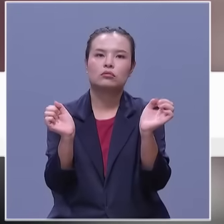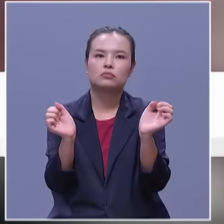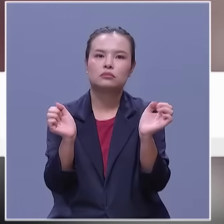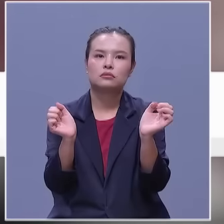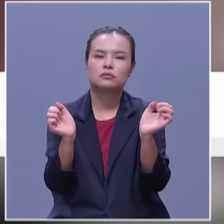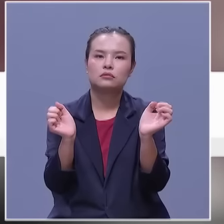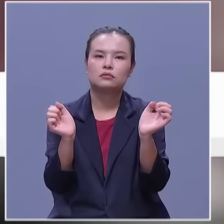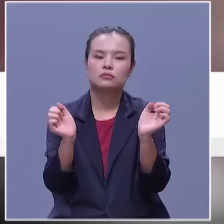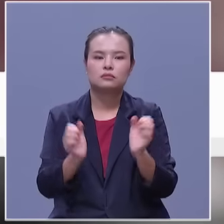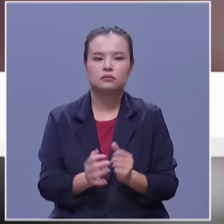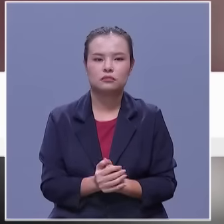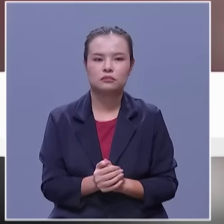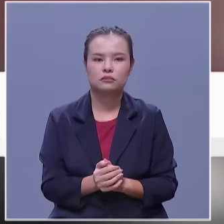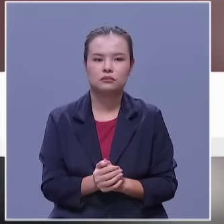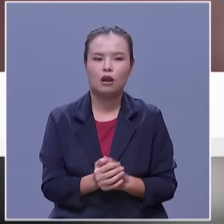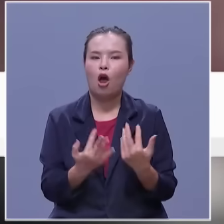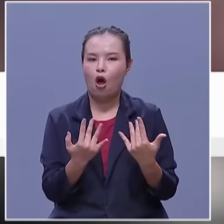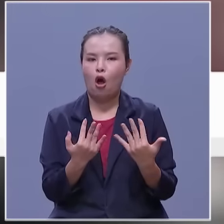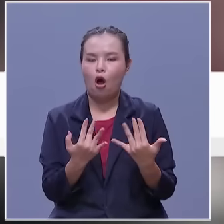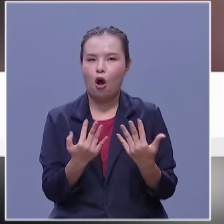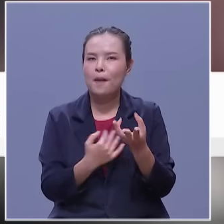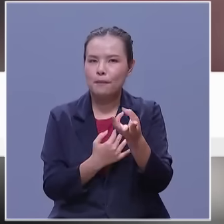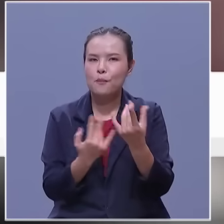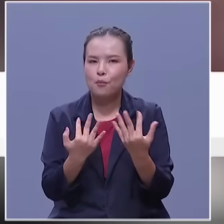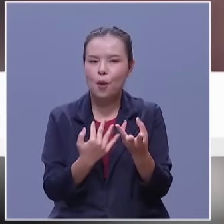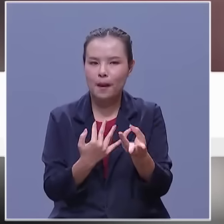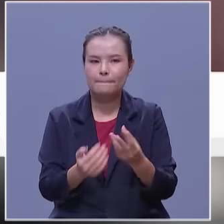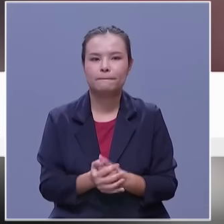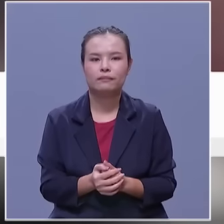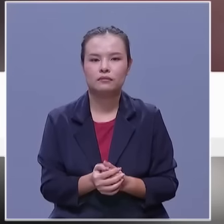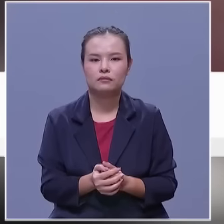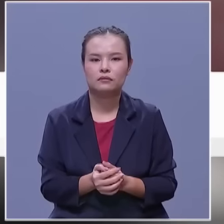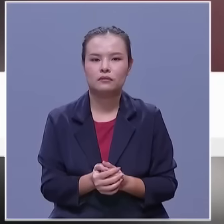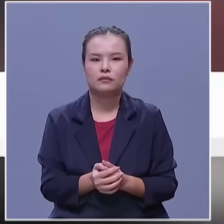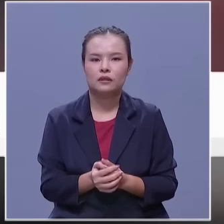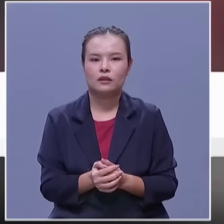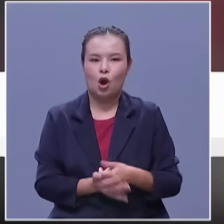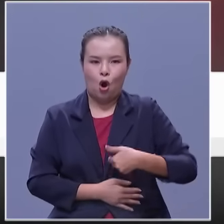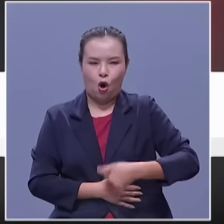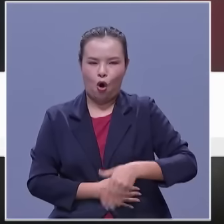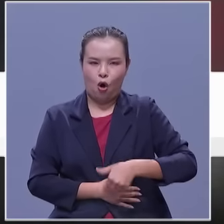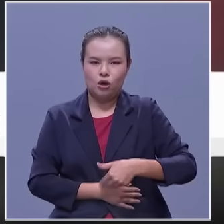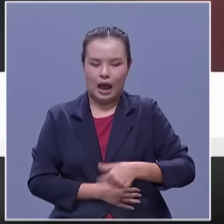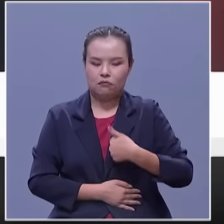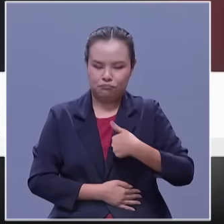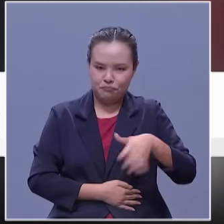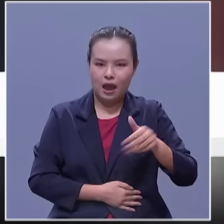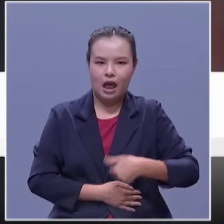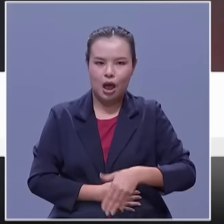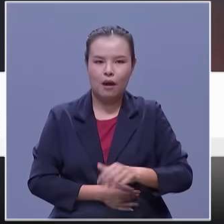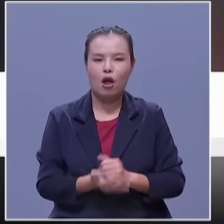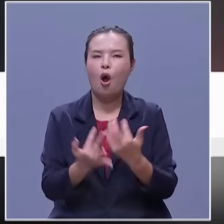หลุดแล้วทำไงเทำไงต่อเบอกว่าให้รอข้างๆแป๊บนึงนะแล้วก็ไปบอกว่าแล้วทำไมอ่ะมันจะเข้าหน้ำเดี๋ยวก่อนให้